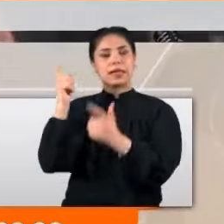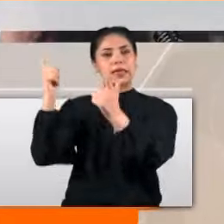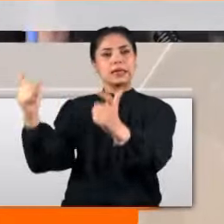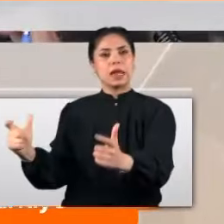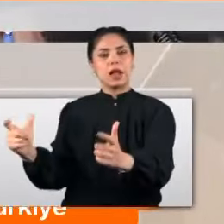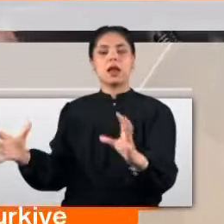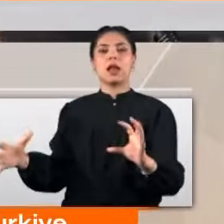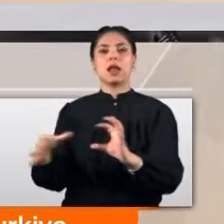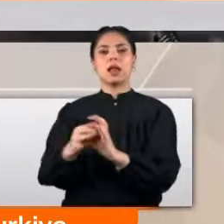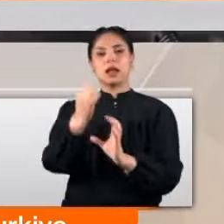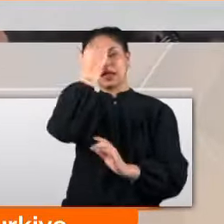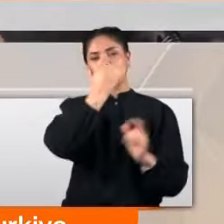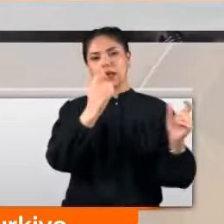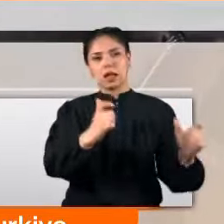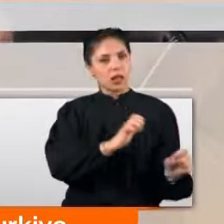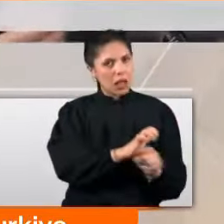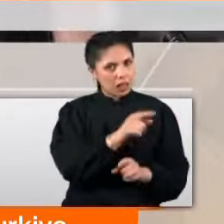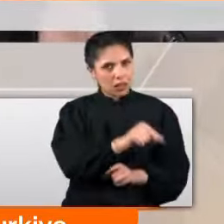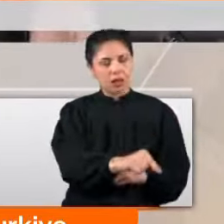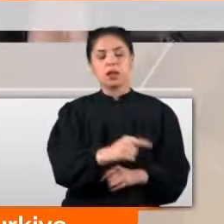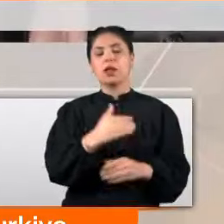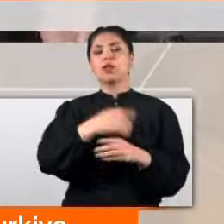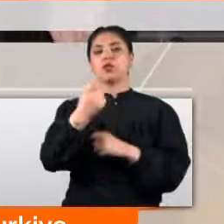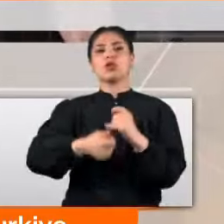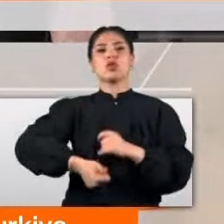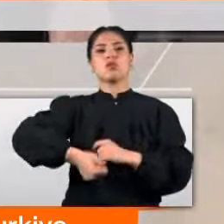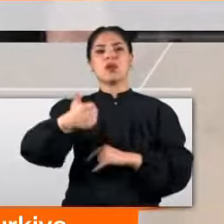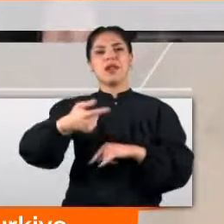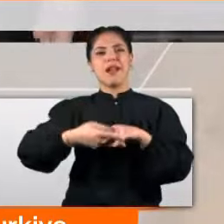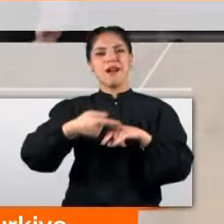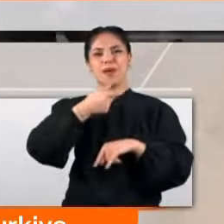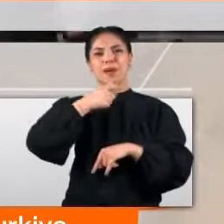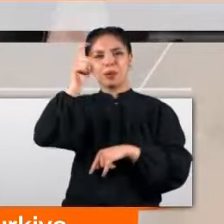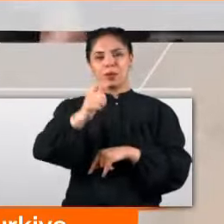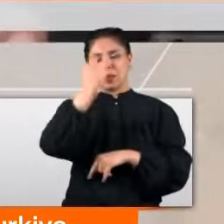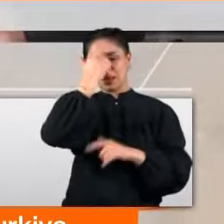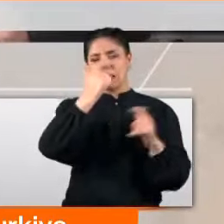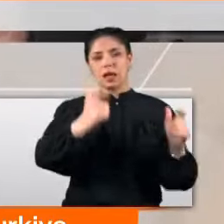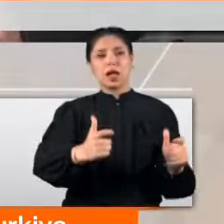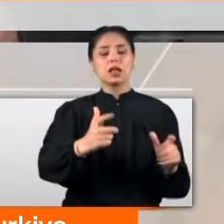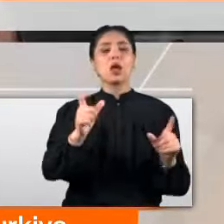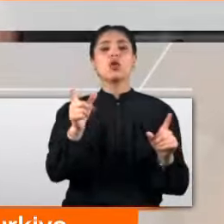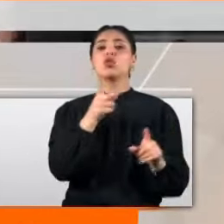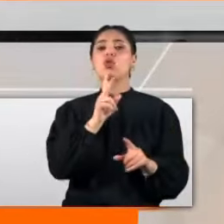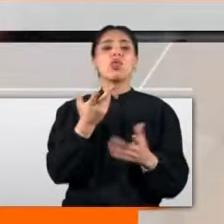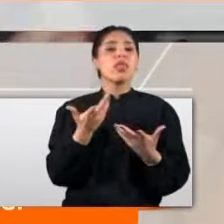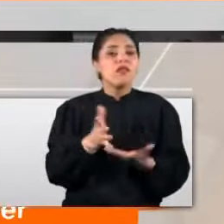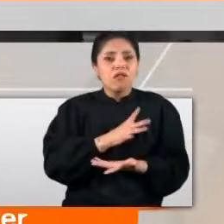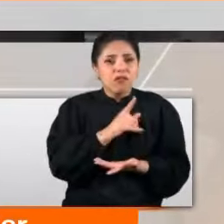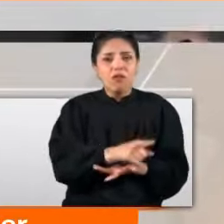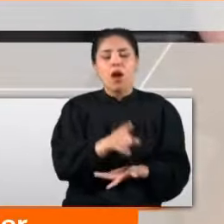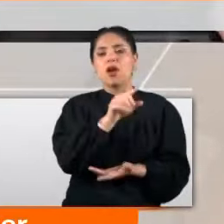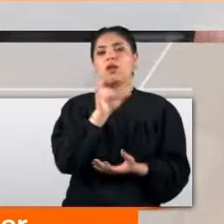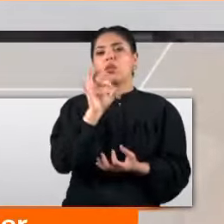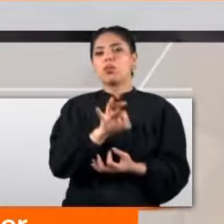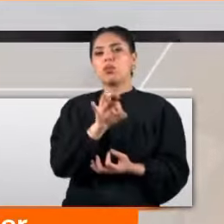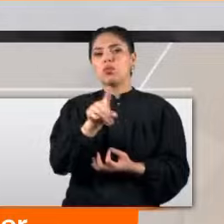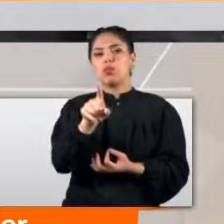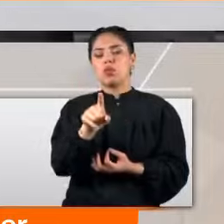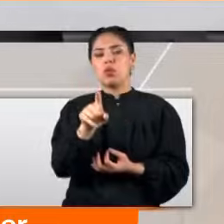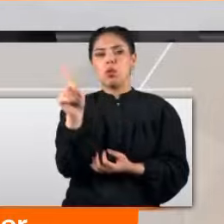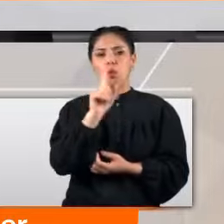yaşananlar, bununla ilgili de Dışişleri Bakanı Hakan Fidan'ın hem Gazze'de yaşananlarla ilgili son durumu, hem de bugüne kadar uyguladığı, ki özellikle şu